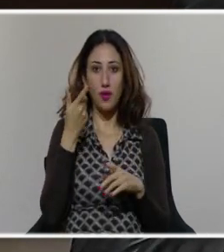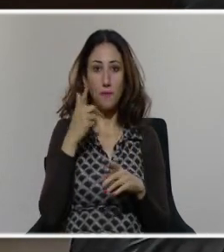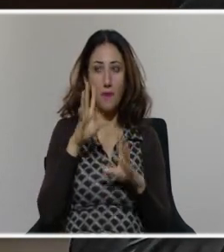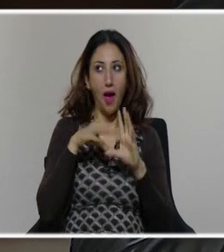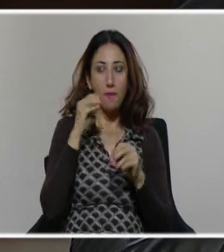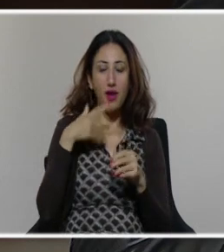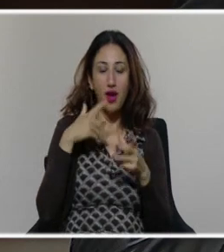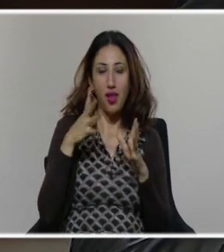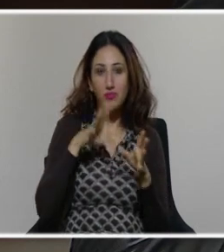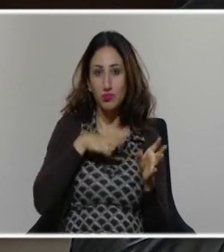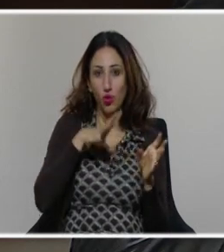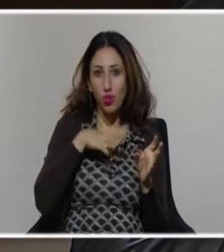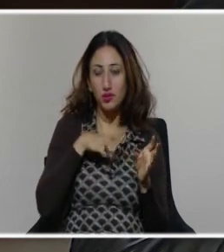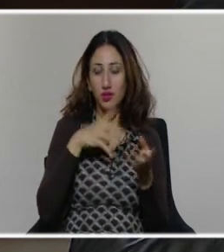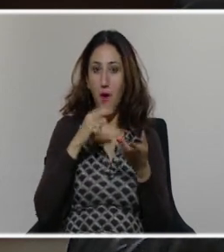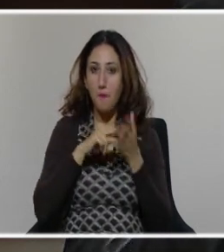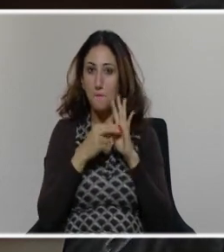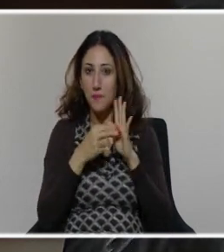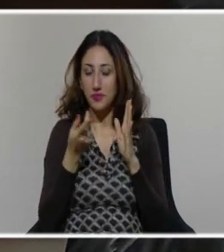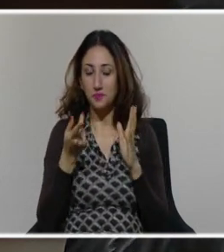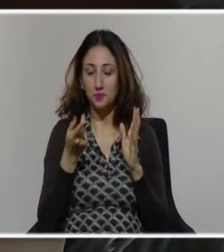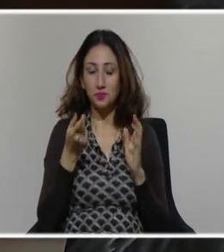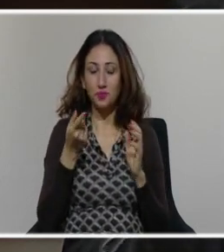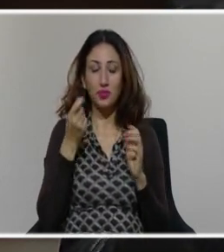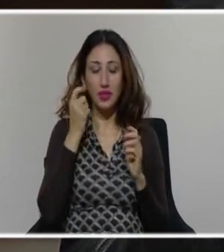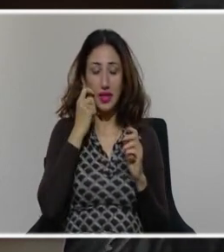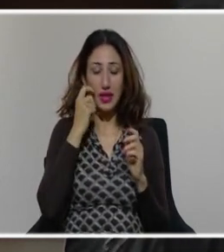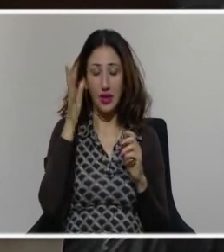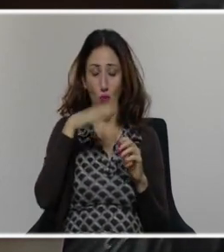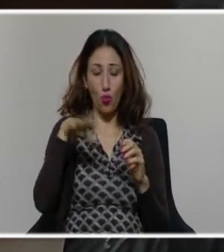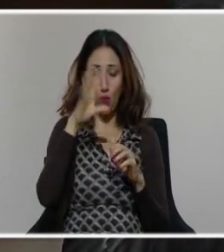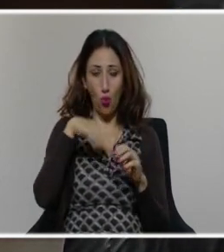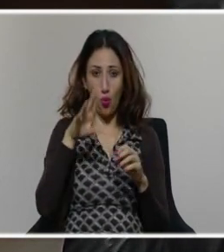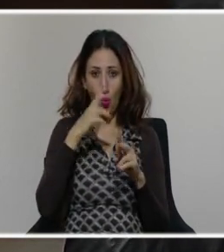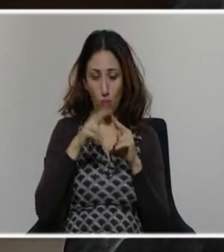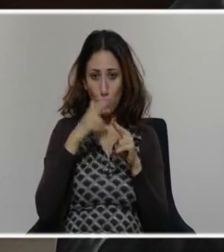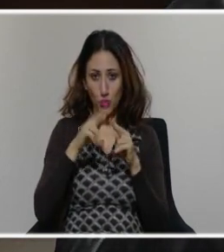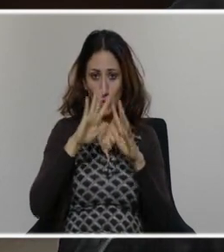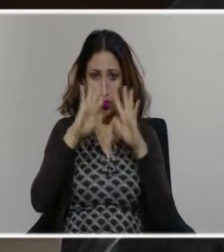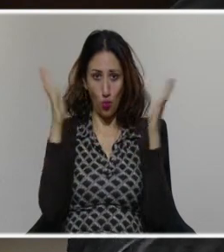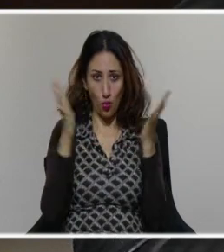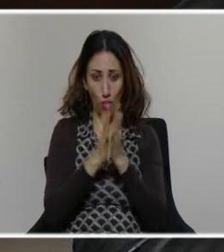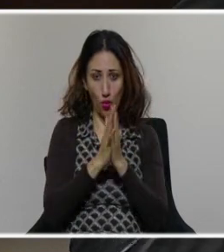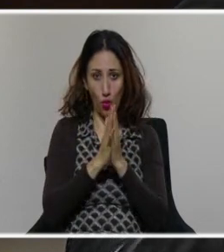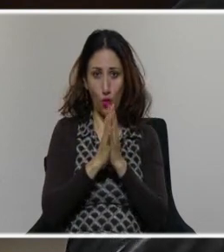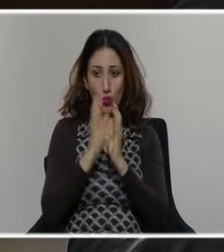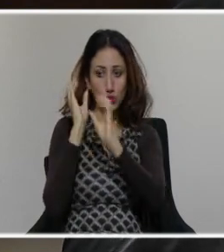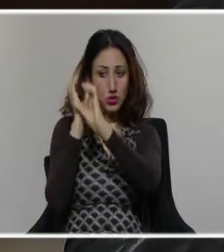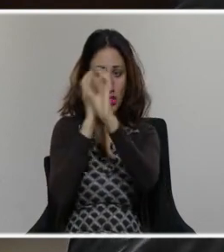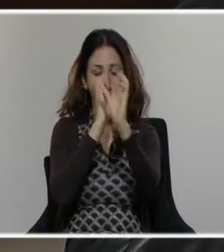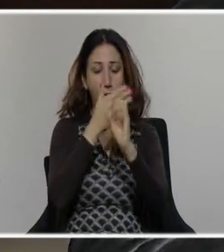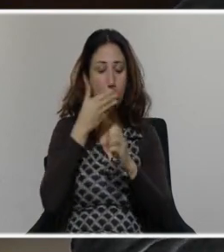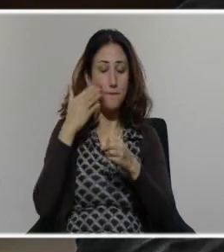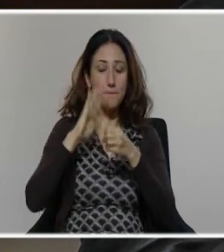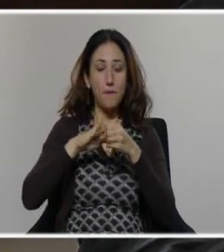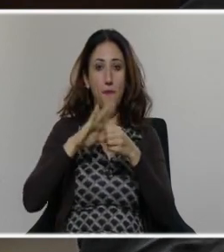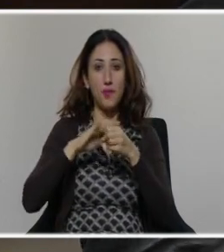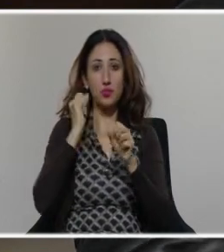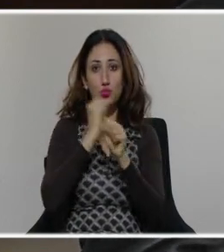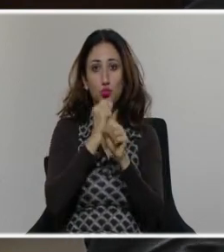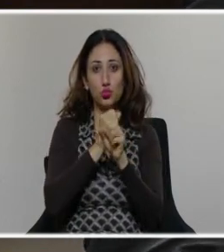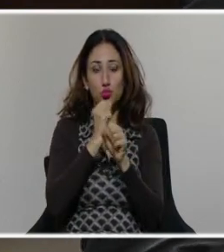ازاي. والشيء اللطيف الناس ما تعرفوش ان كل المسلسل تقريبا يعني صورنا وجينا في رمضان بقينا بنشتغل لحد